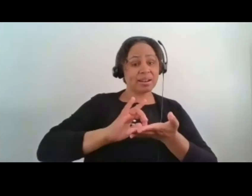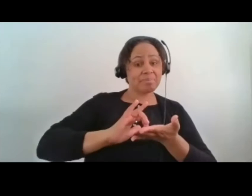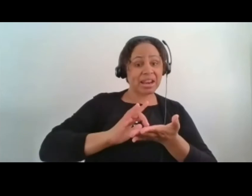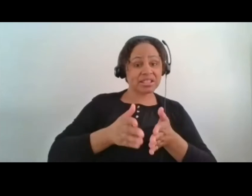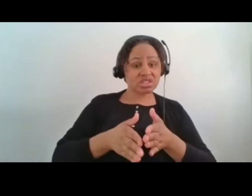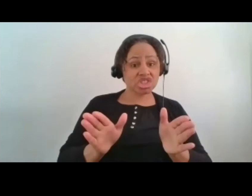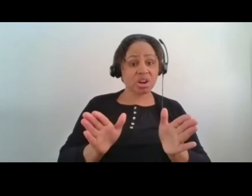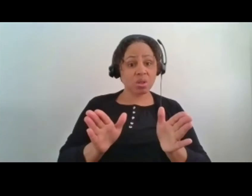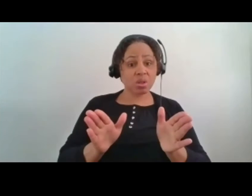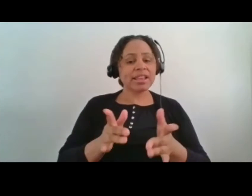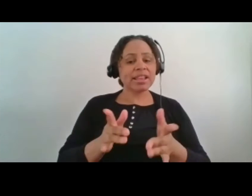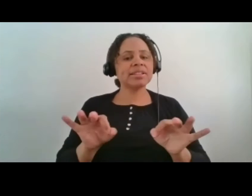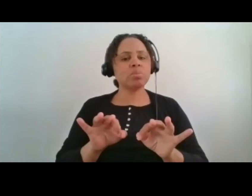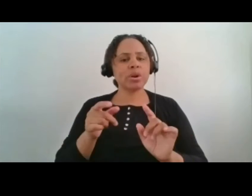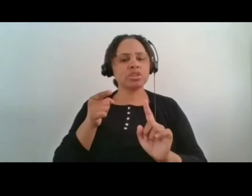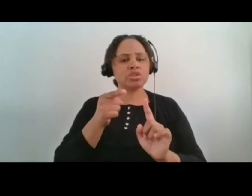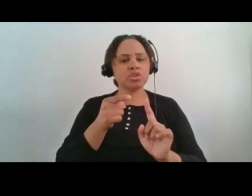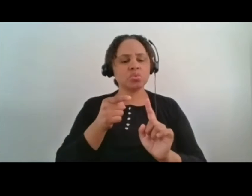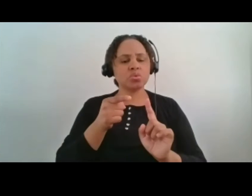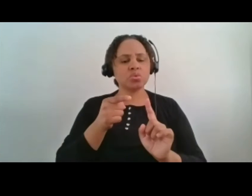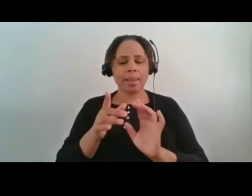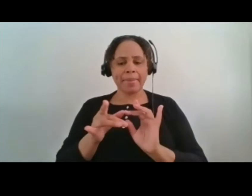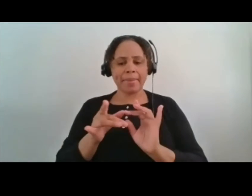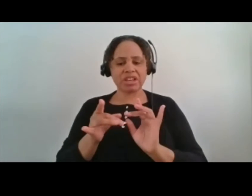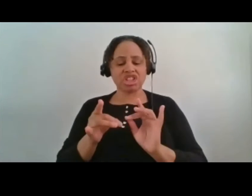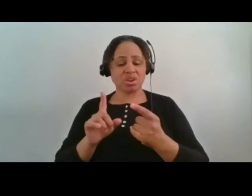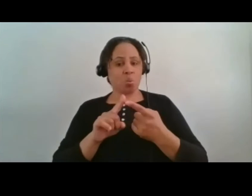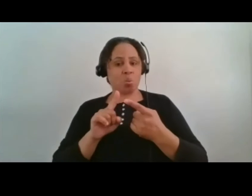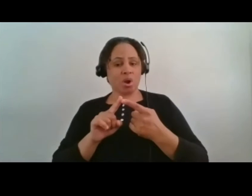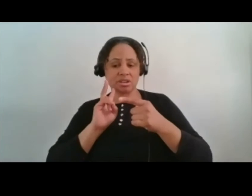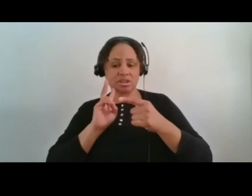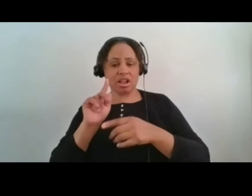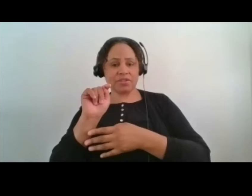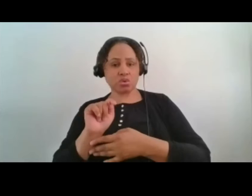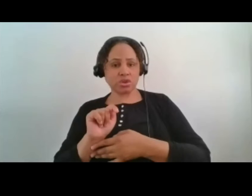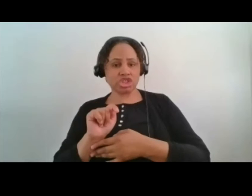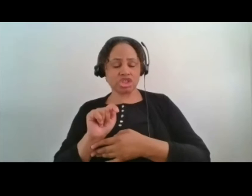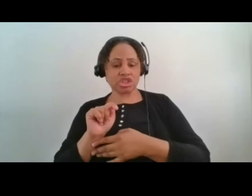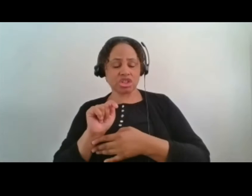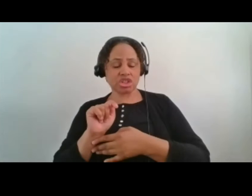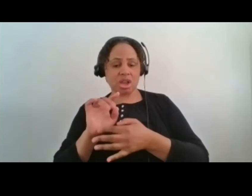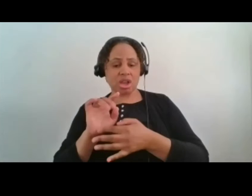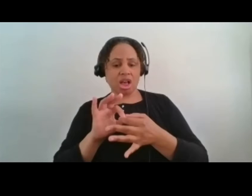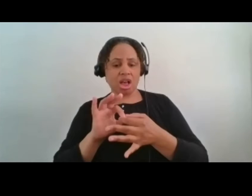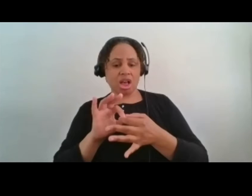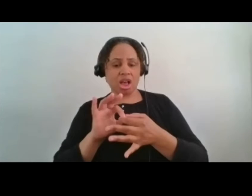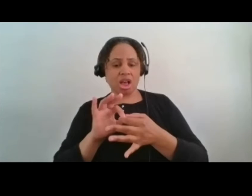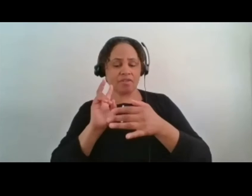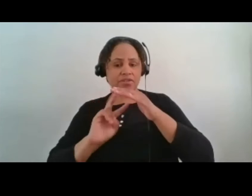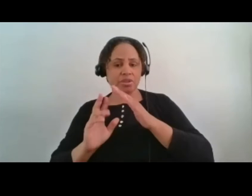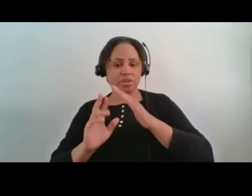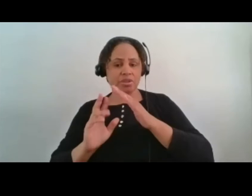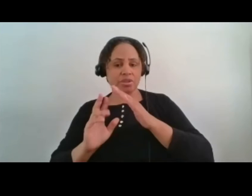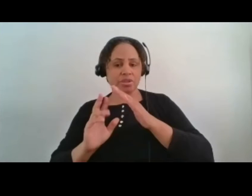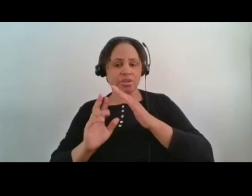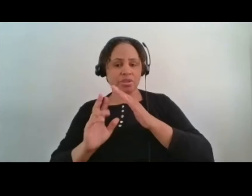the traditions of the Prophet ﷺ, where he says that take advantage of 5 before 5.